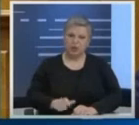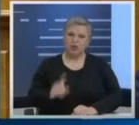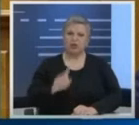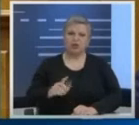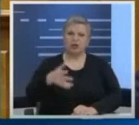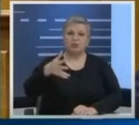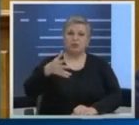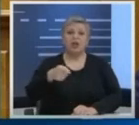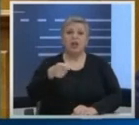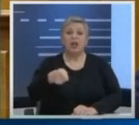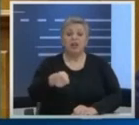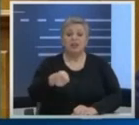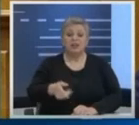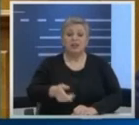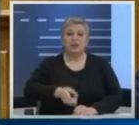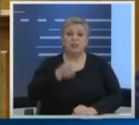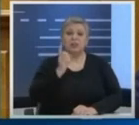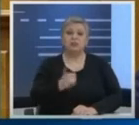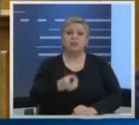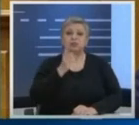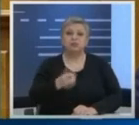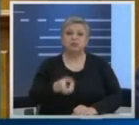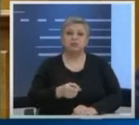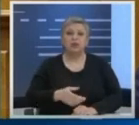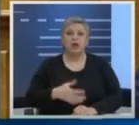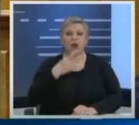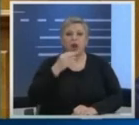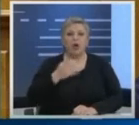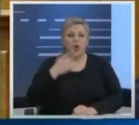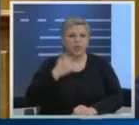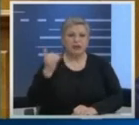δεν έχετε καταλάβει πόσο μίσος κρύβουν αυτές σας οι αναφορές.